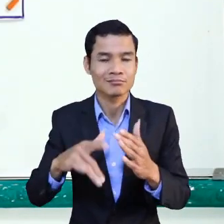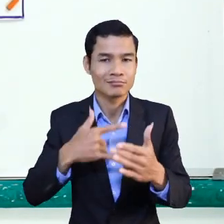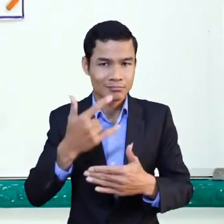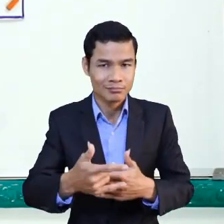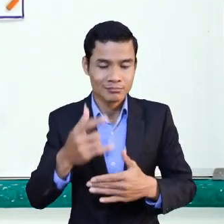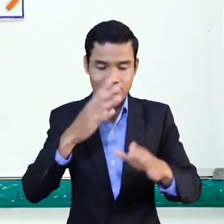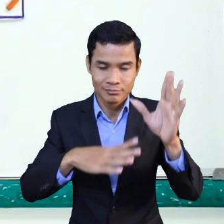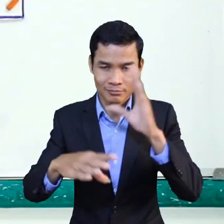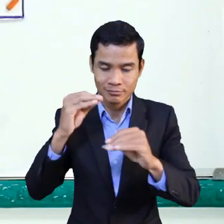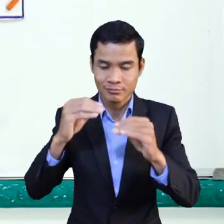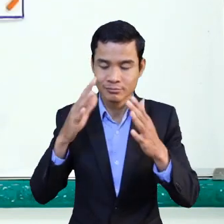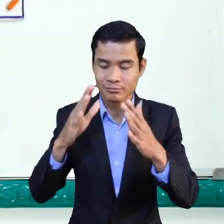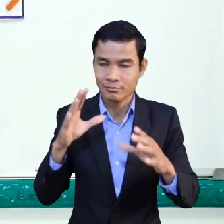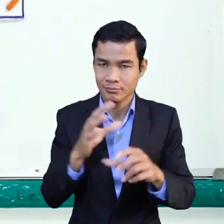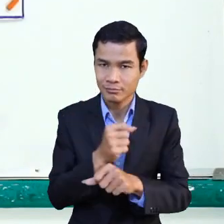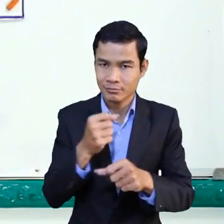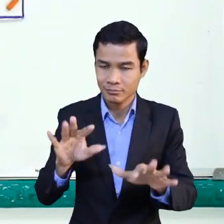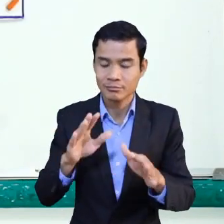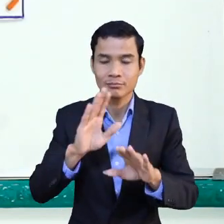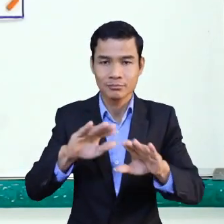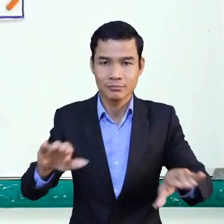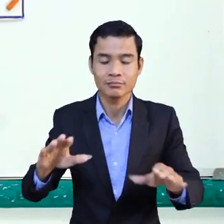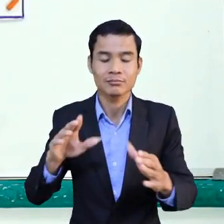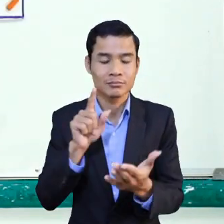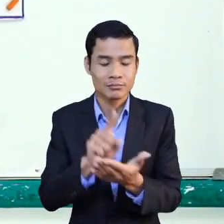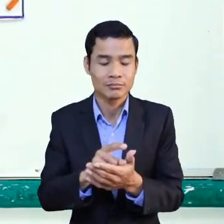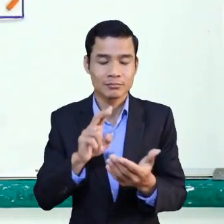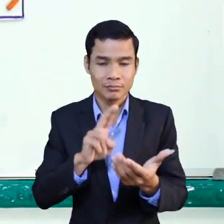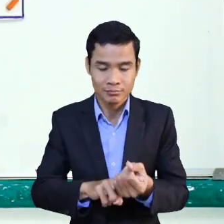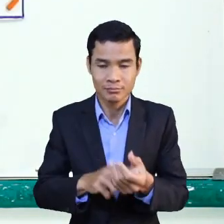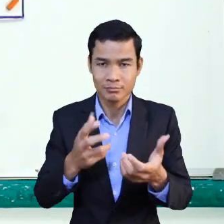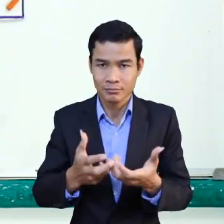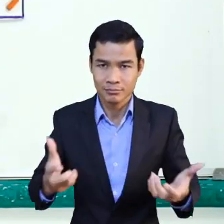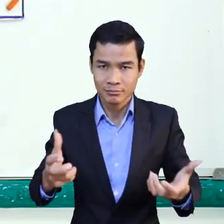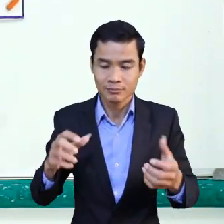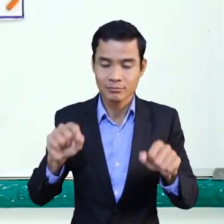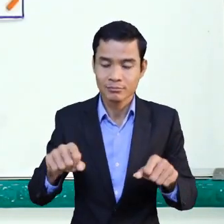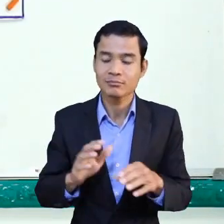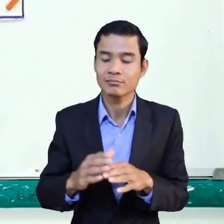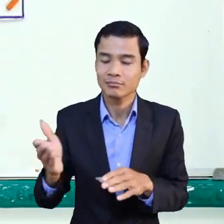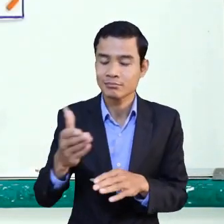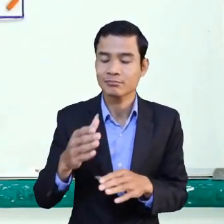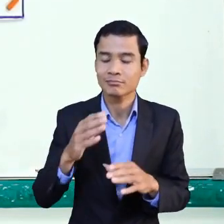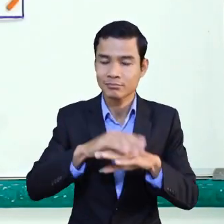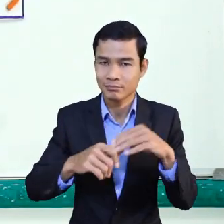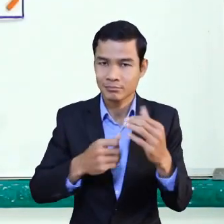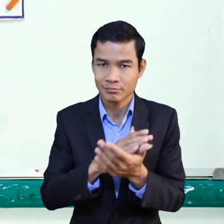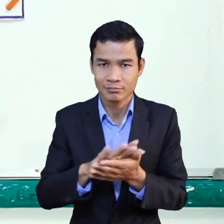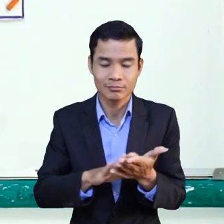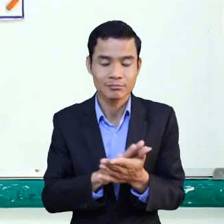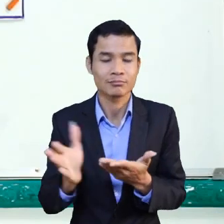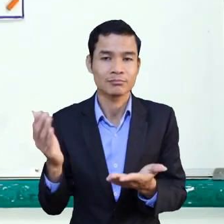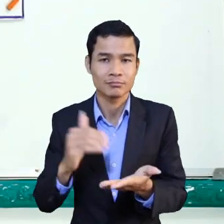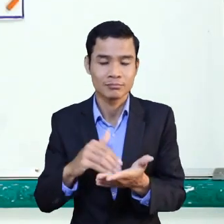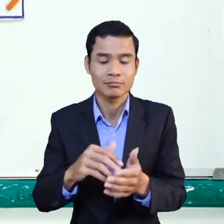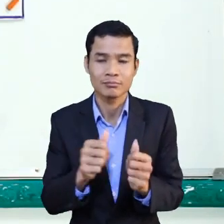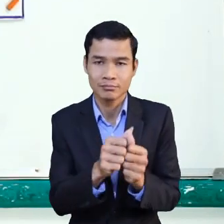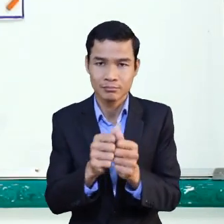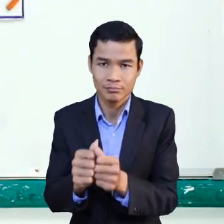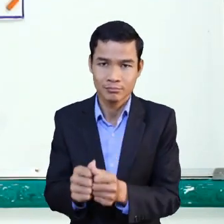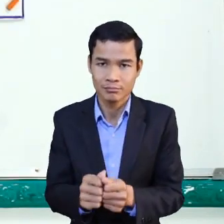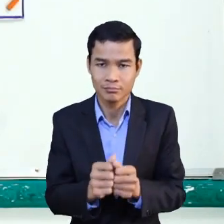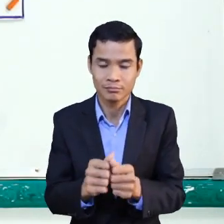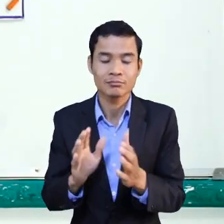ពីកូនរៀនជាមួយអ្នកគ្រូចប់ចាកូនកូនចេះទុកដាក់សម្ភារៈហើយនឹងចាលាងសម្អាតដៃកូនឲ្យបានញឹកញាប់ជាមួយនឹងសា